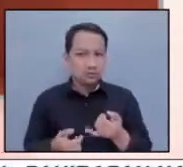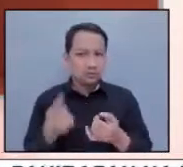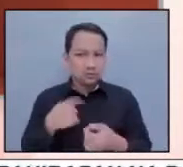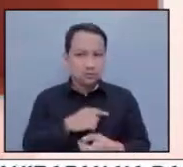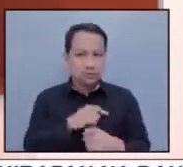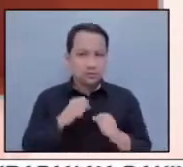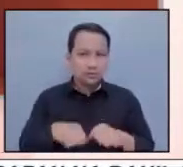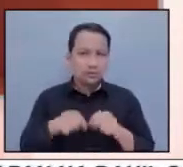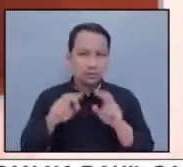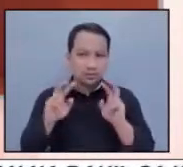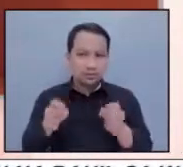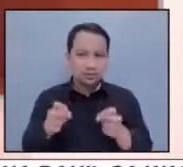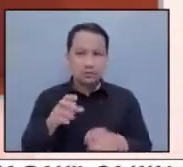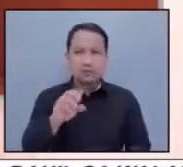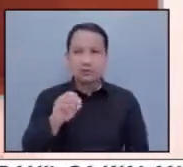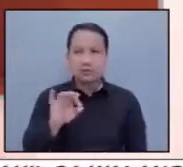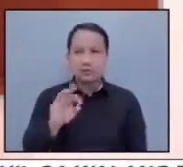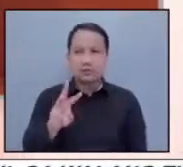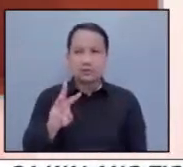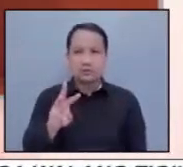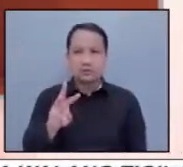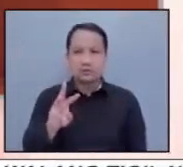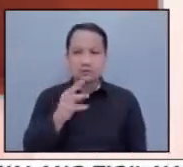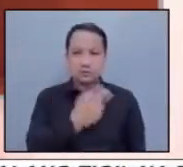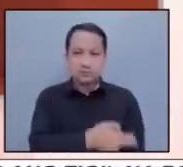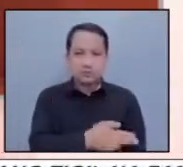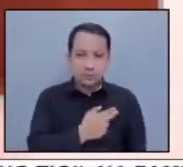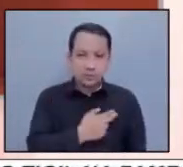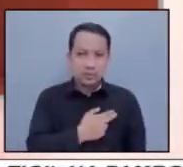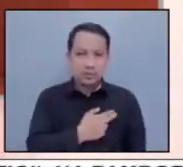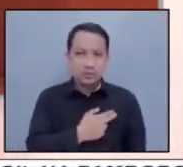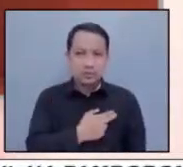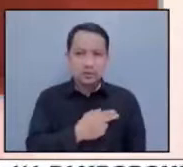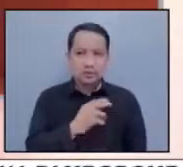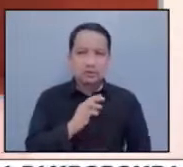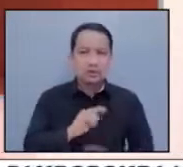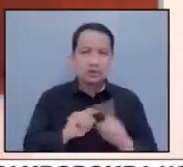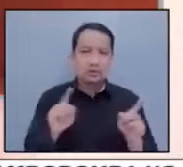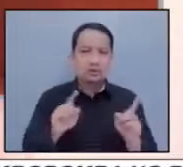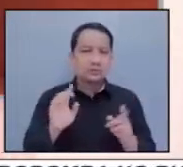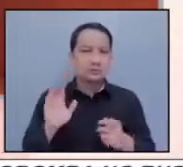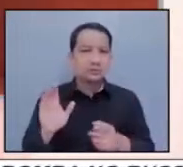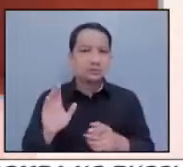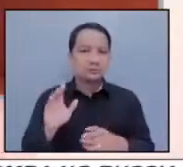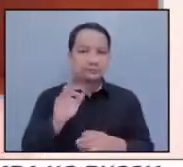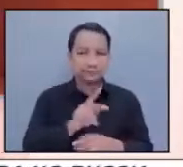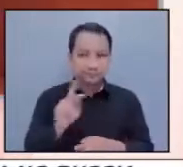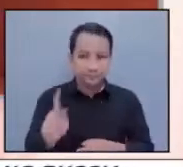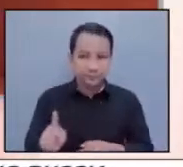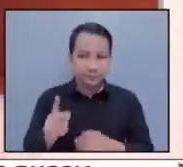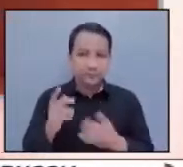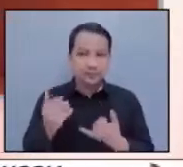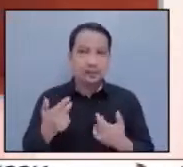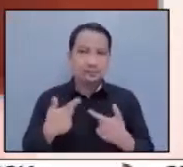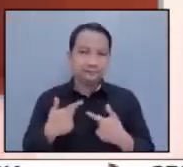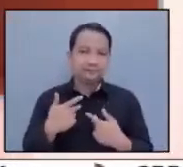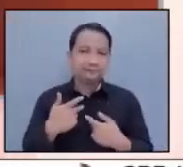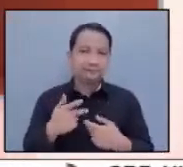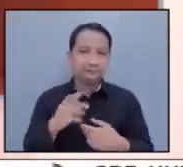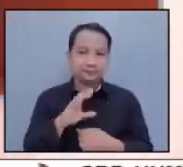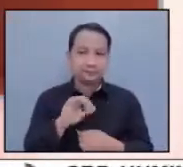tinatawag na OFW Hospital. Ganun nga lang ay nasa Clark, Pampanga po ito. At ito po